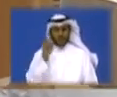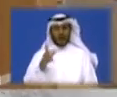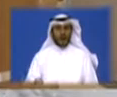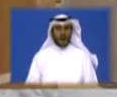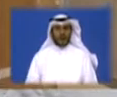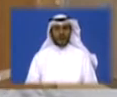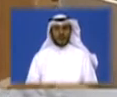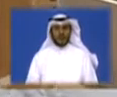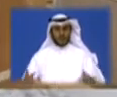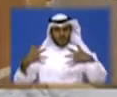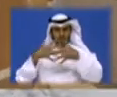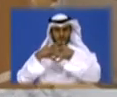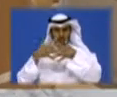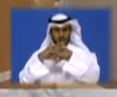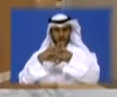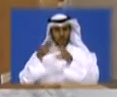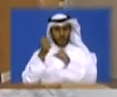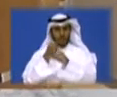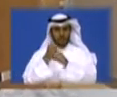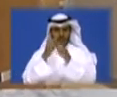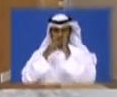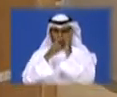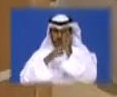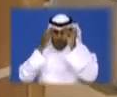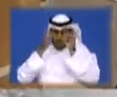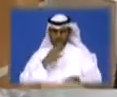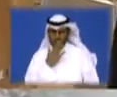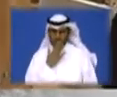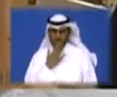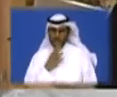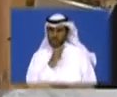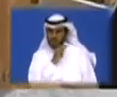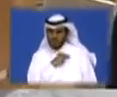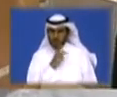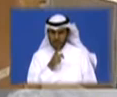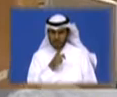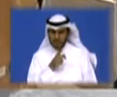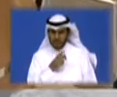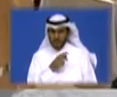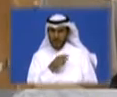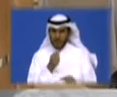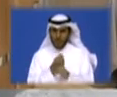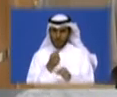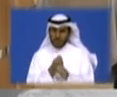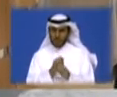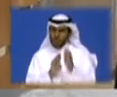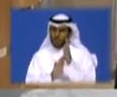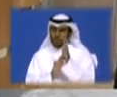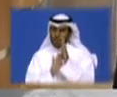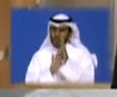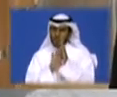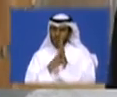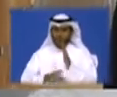لاستدامة الشركات التي تطبق الحوكمة. لو ننظر إلى أرباحها وإيراداتها واستدامتها نجدها أفضل